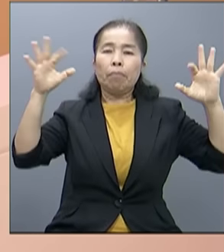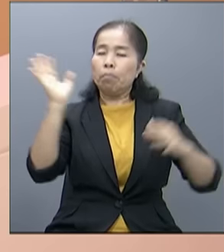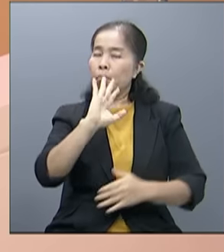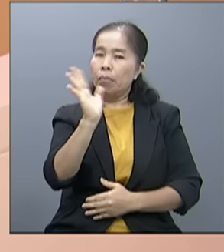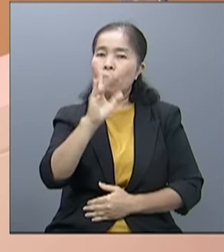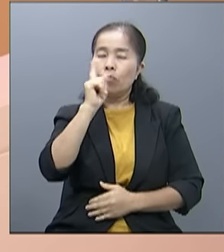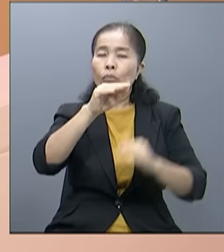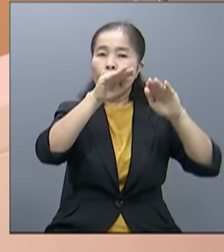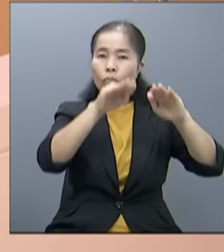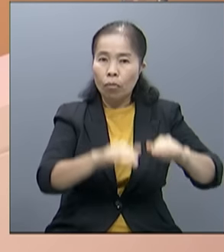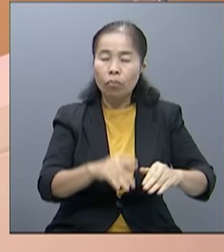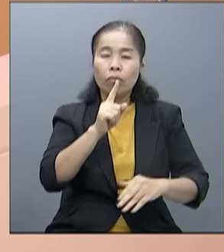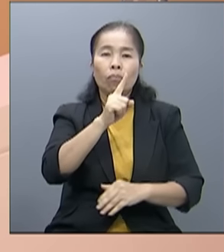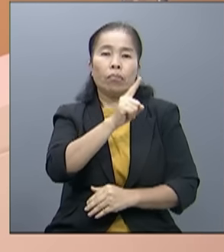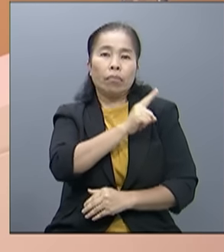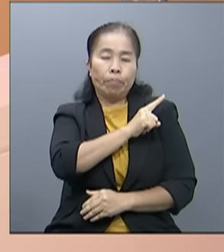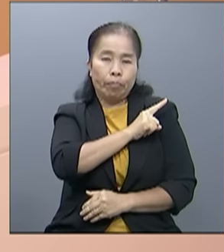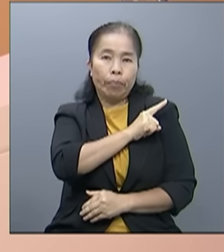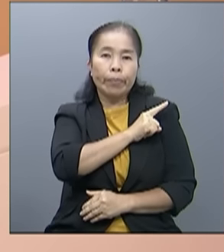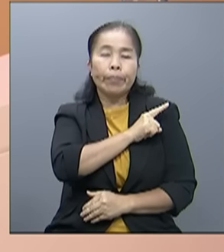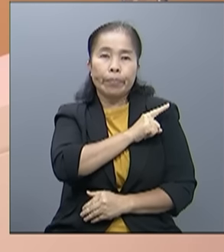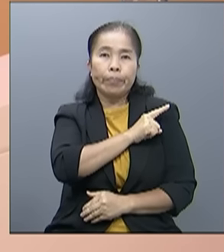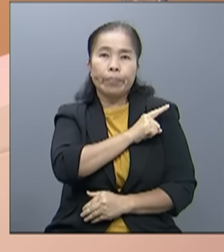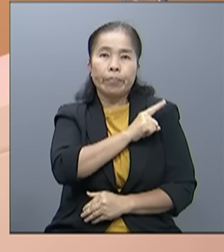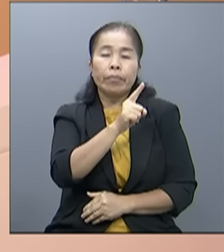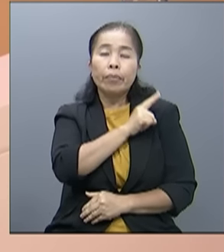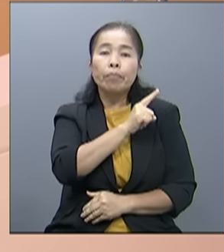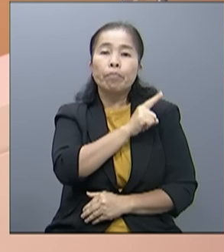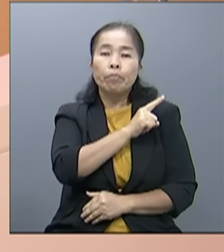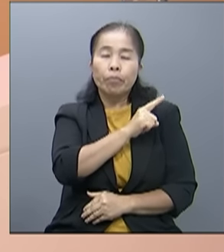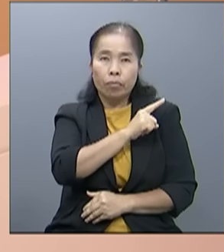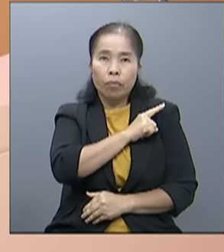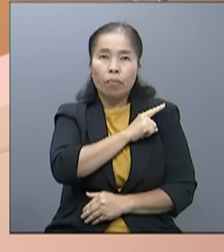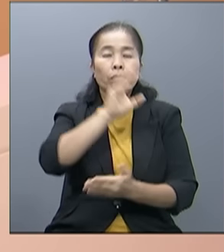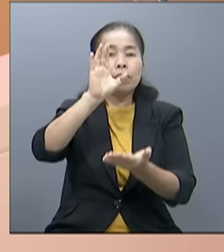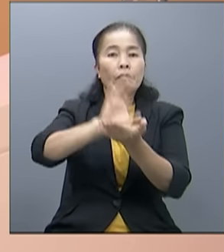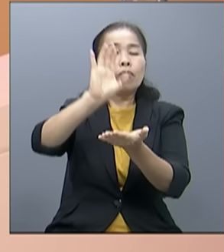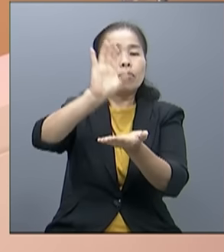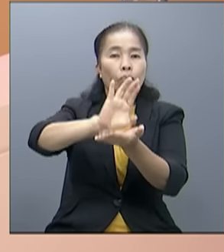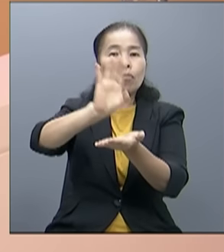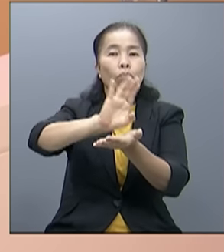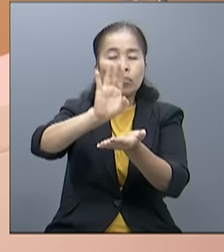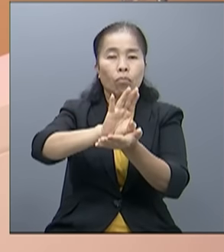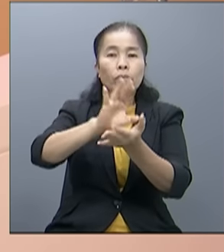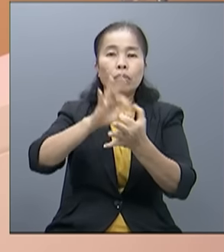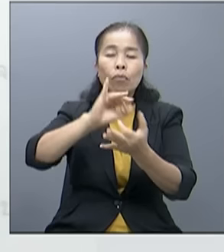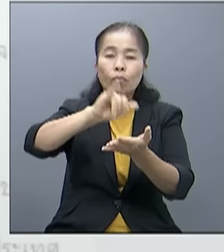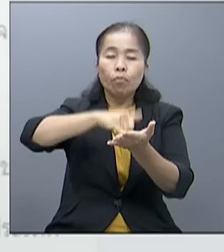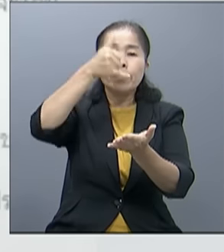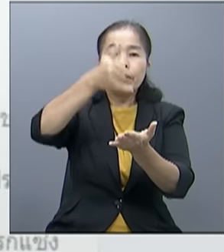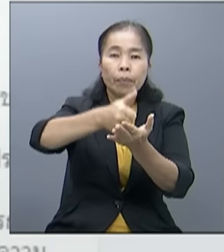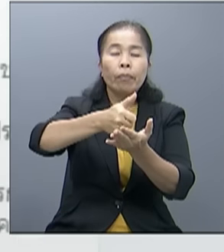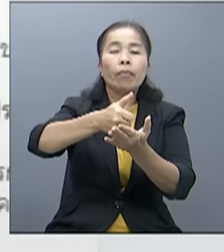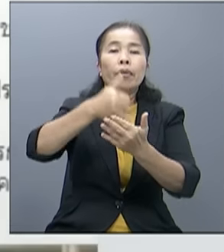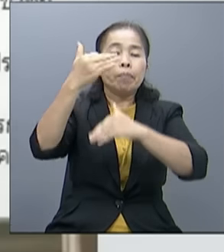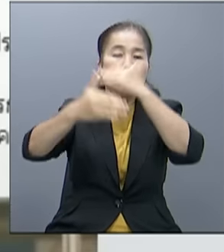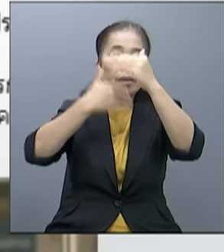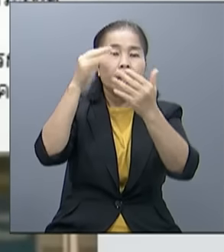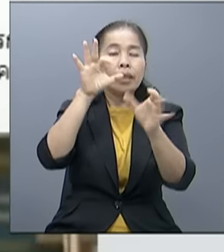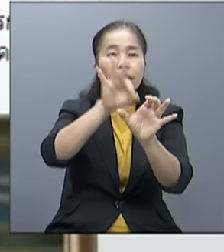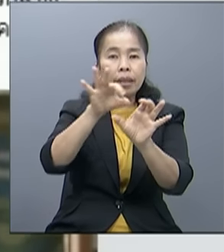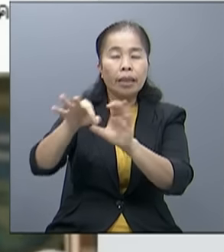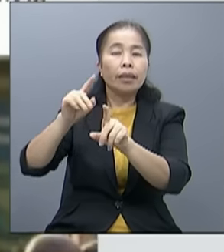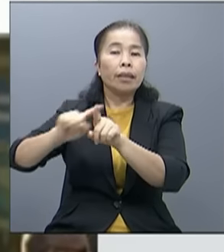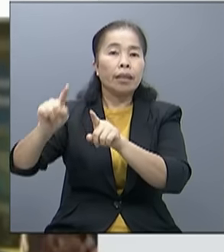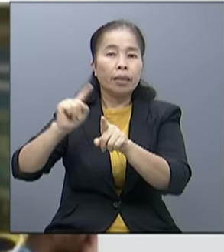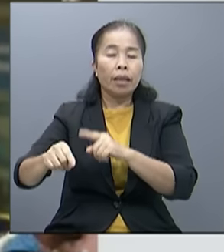ทั้งรับผิดชอบการรับผิดชอบหนี้กองทุนเพื่อการฟื้นฟูและพัฒนาสถาบันการเงินที่